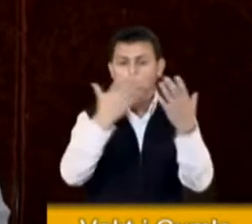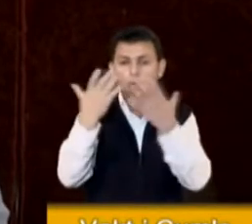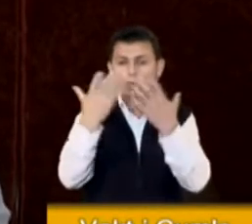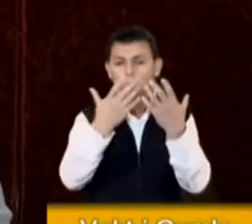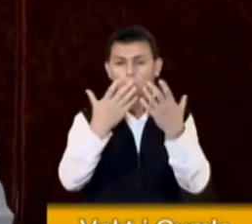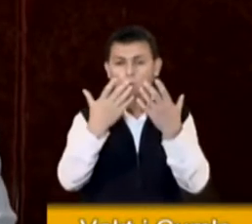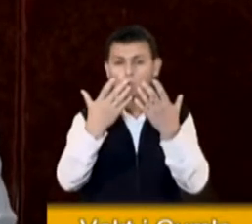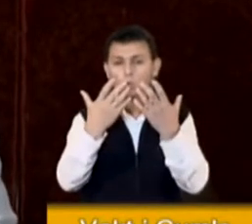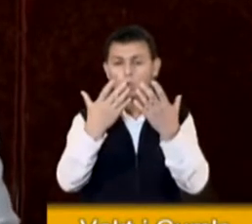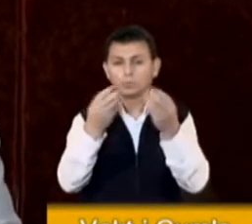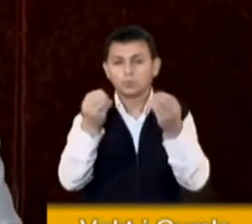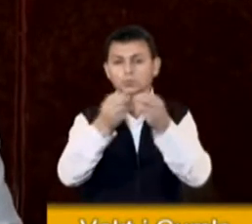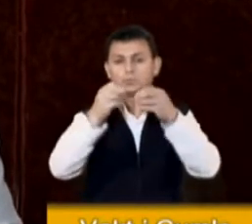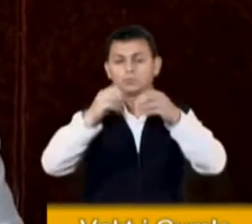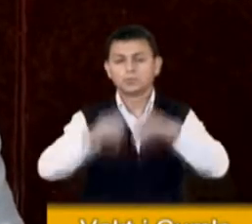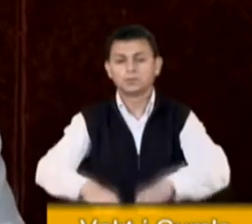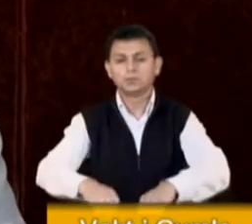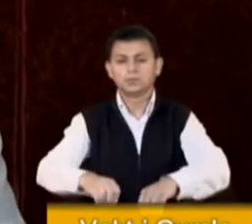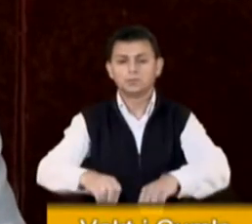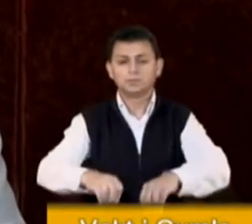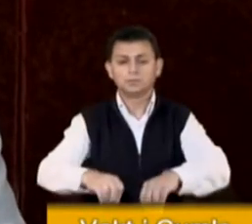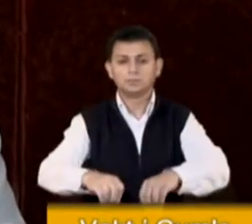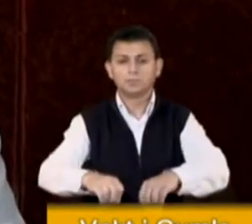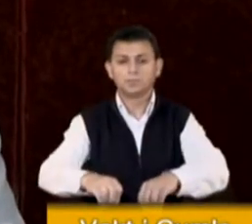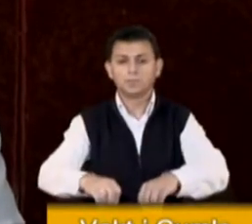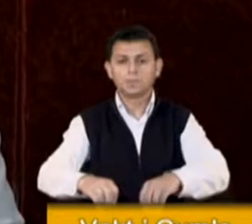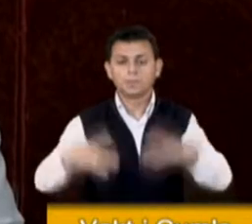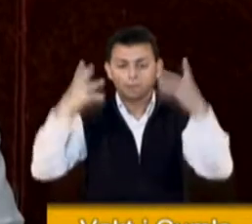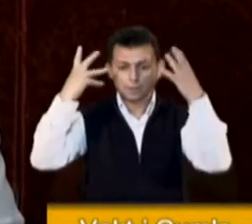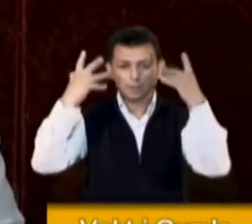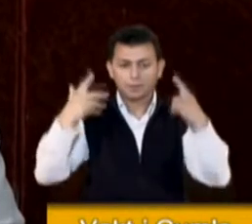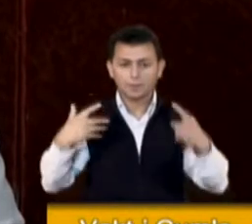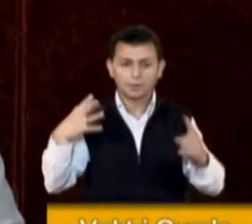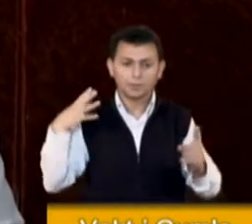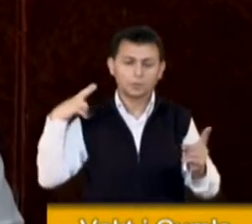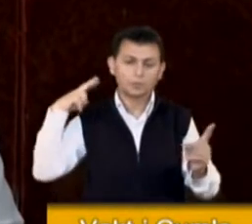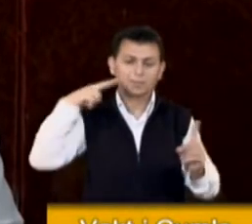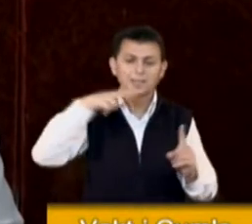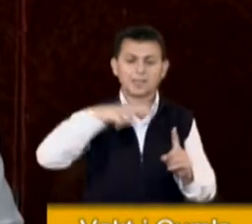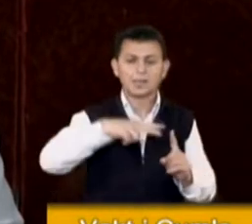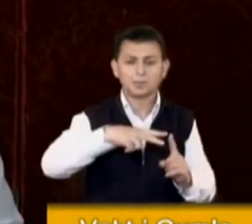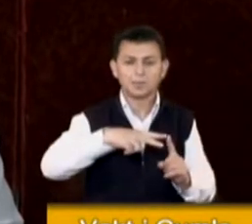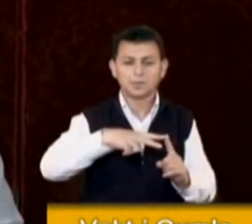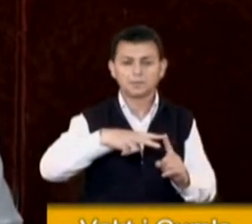okunmuş yumurta kırmak, nazardan koruyacağına inanılıyor. gelin ve